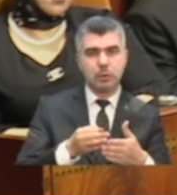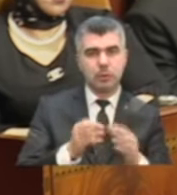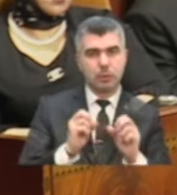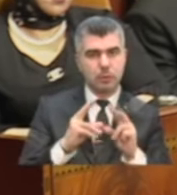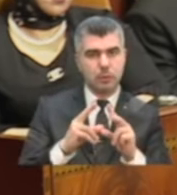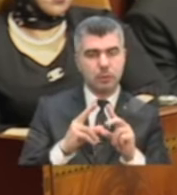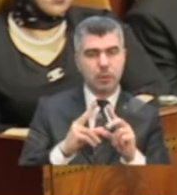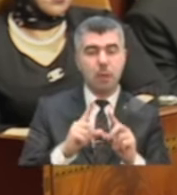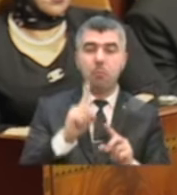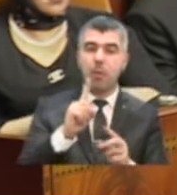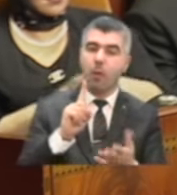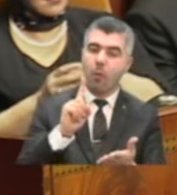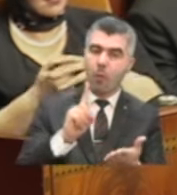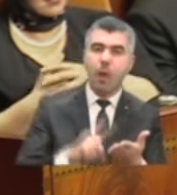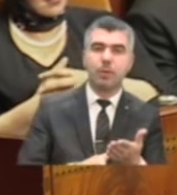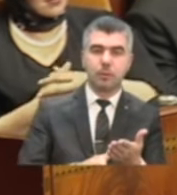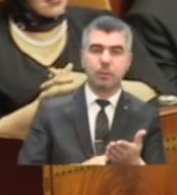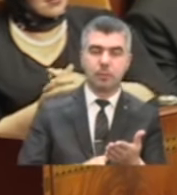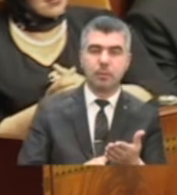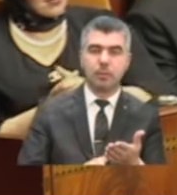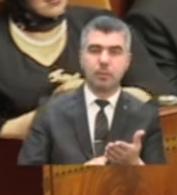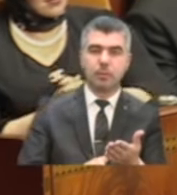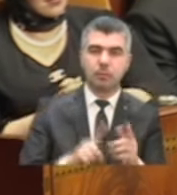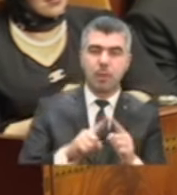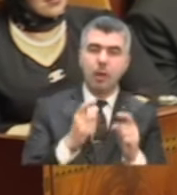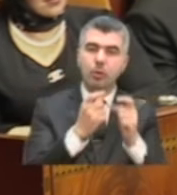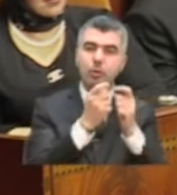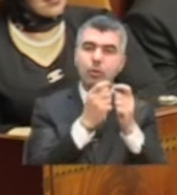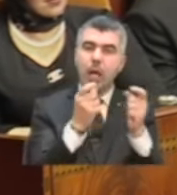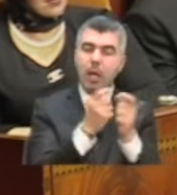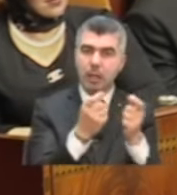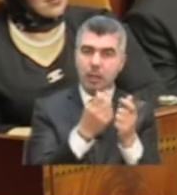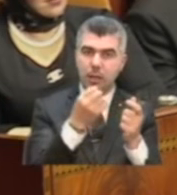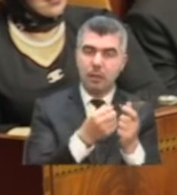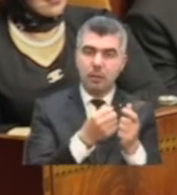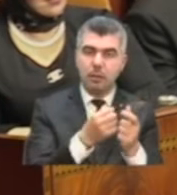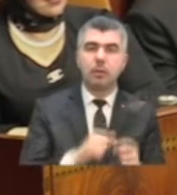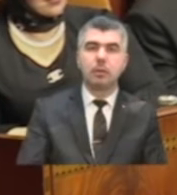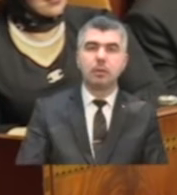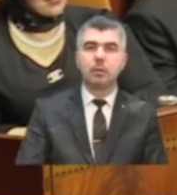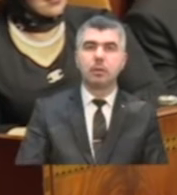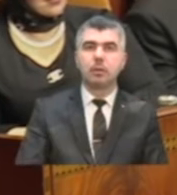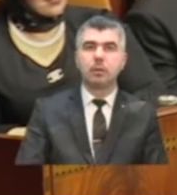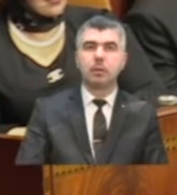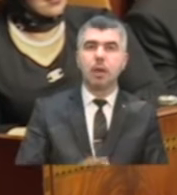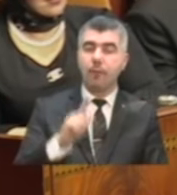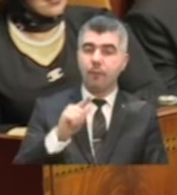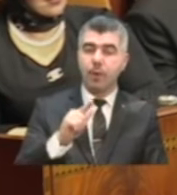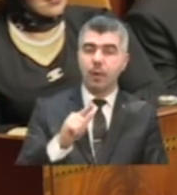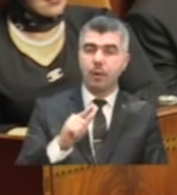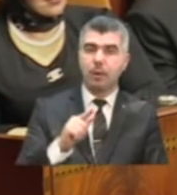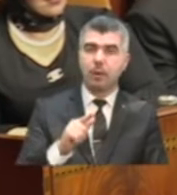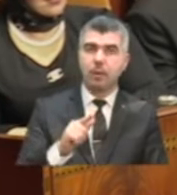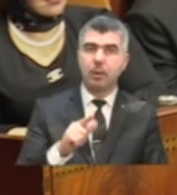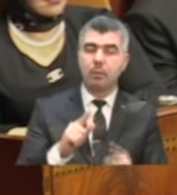ولكن يجب كذلك إلزام الشركات يعني بتوظيف